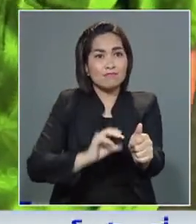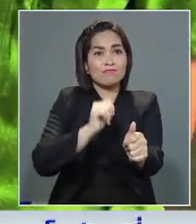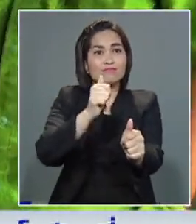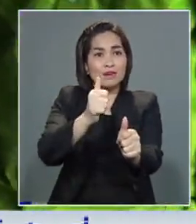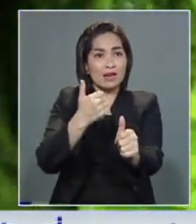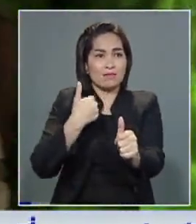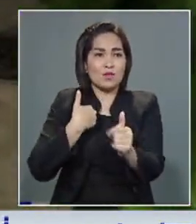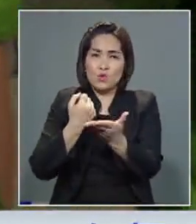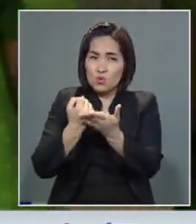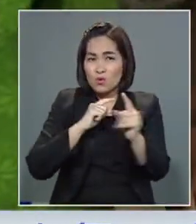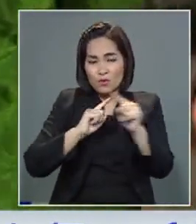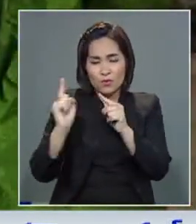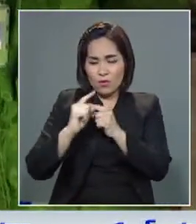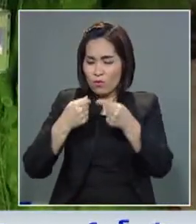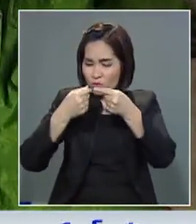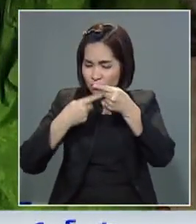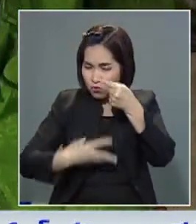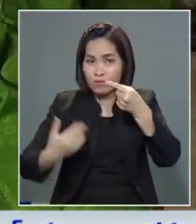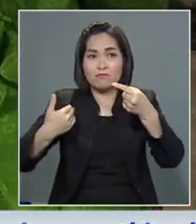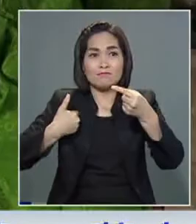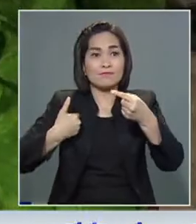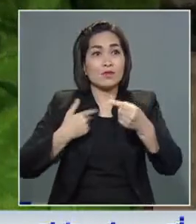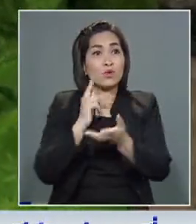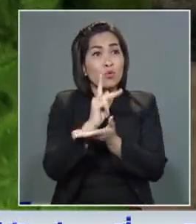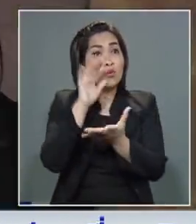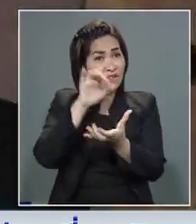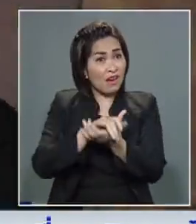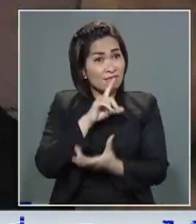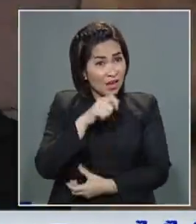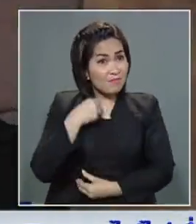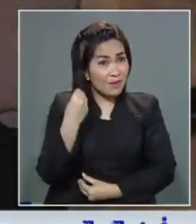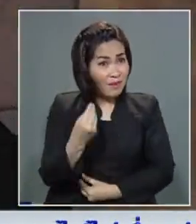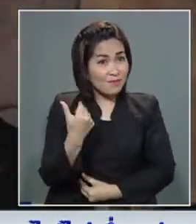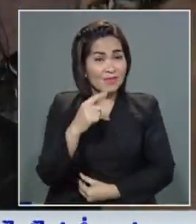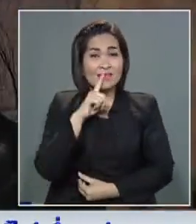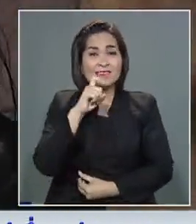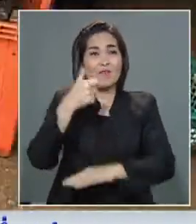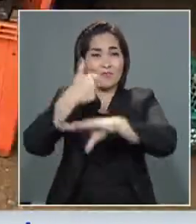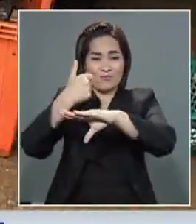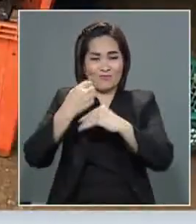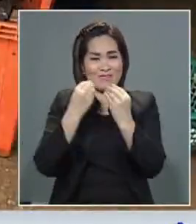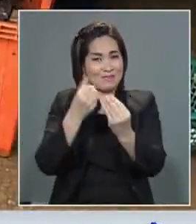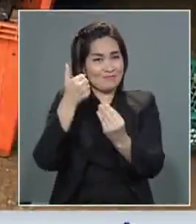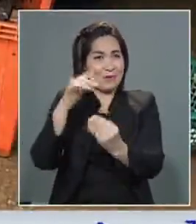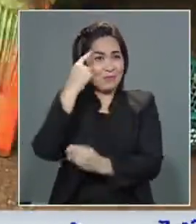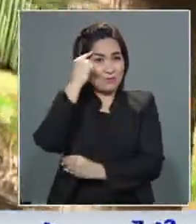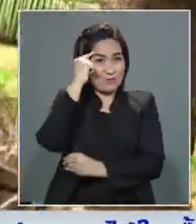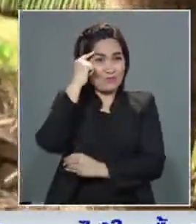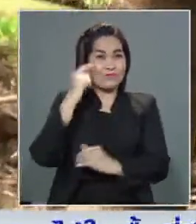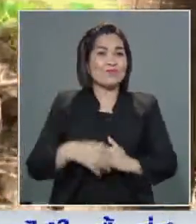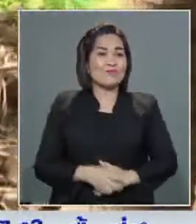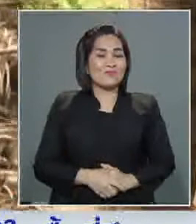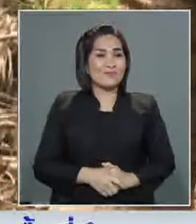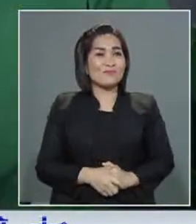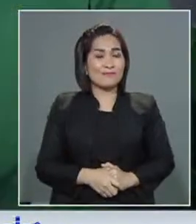ก็ได้ตัวช่วยเยอะท่านก็ช่วยเราเยอะ ถ้ากู้มาแต่งงานนี่เขาจะให้ไหม ต้องถามท่านหัวหน้าก่อนว่าท่านจะให้หรือเปล่าน ั่นน่ะสิเนาะ